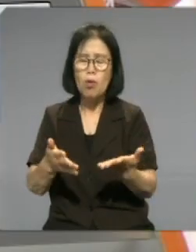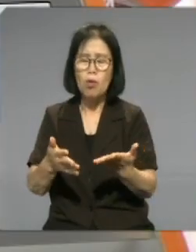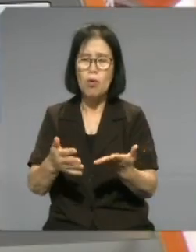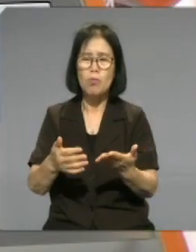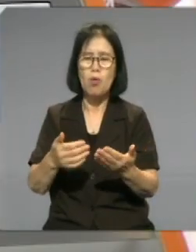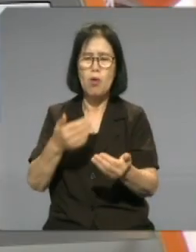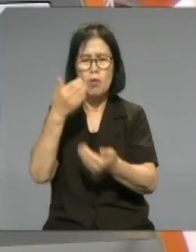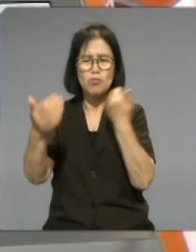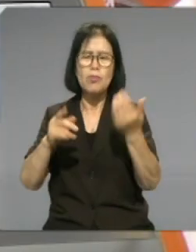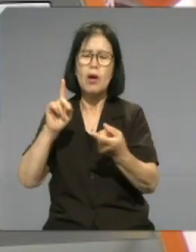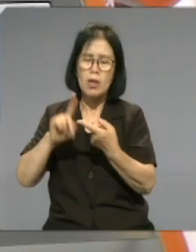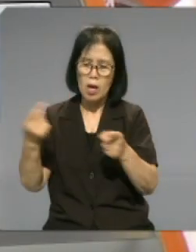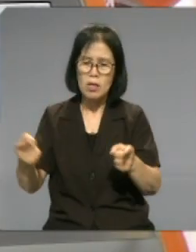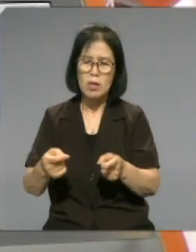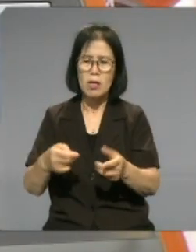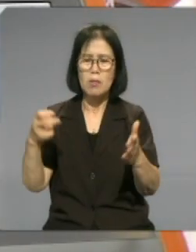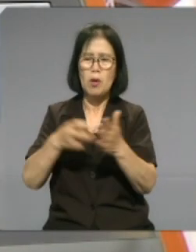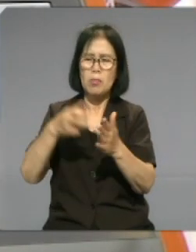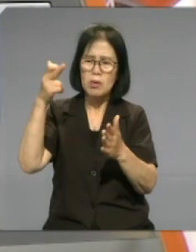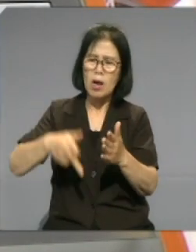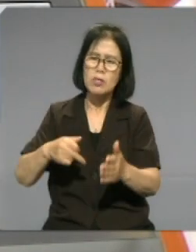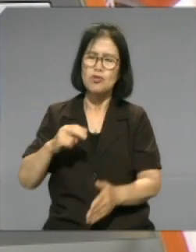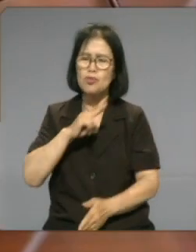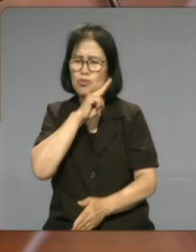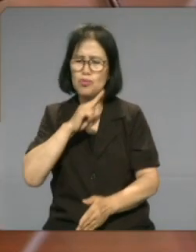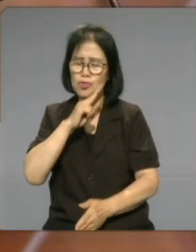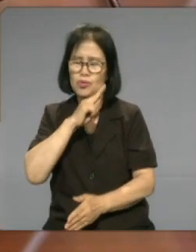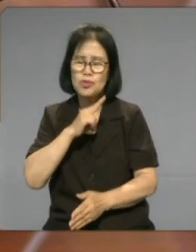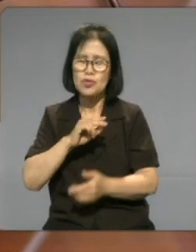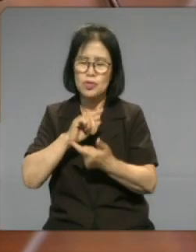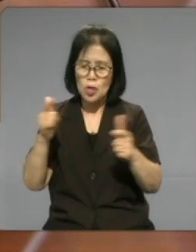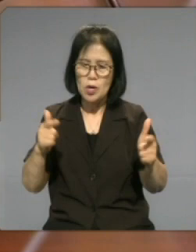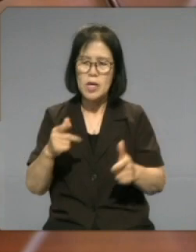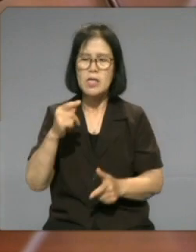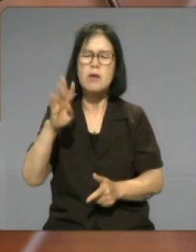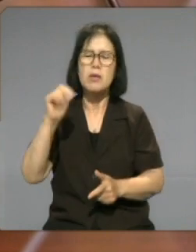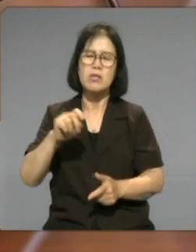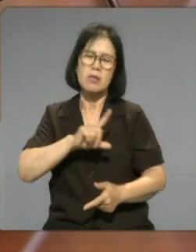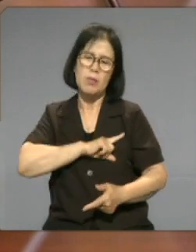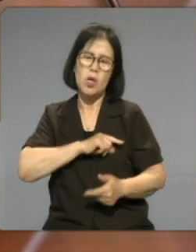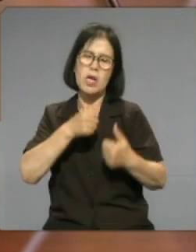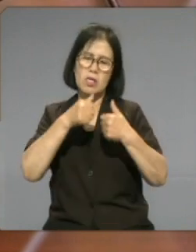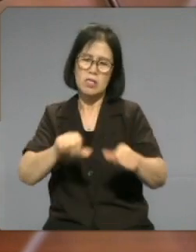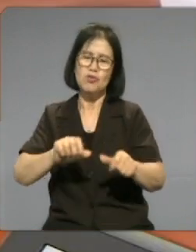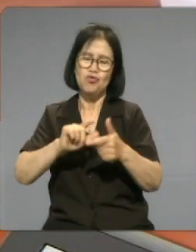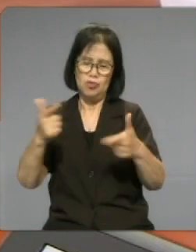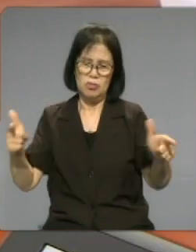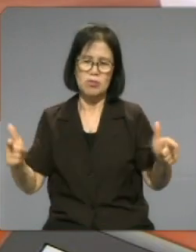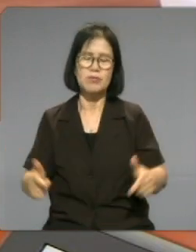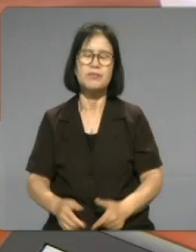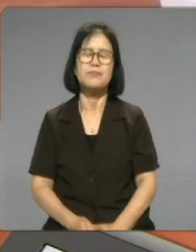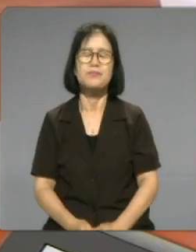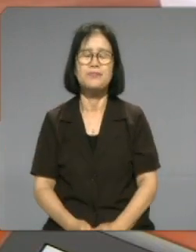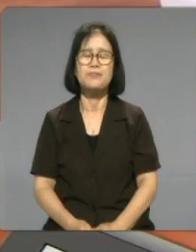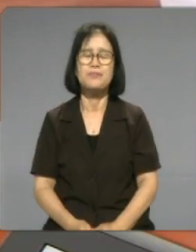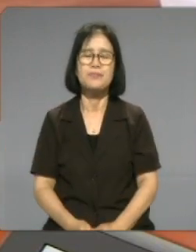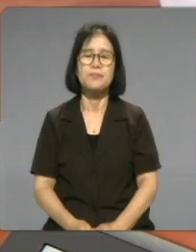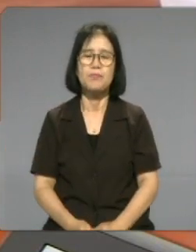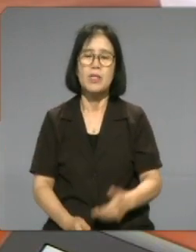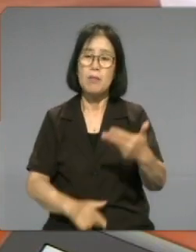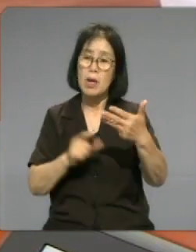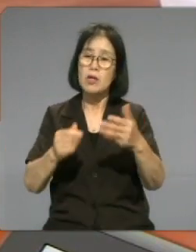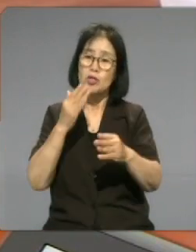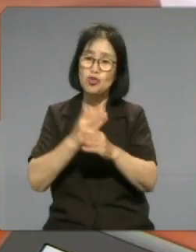개입, 법인카드 부정 사용 의혹 관련 권익위 조사로 인한 KBS 명예 실추 등 세 가지입니다. 방통위는 8월